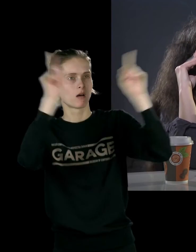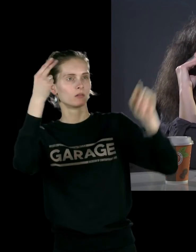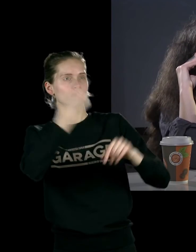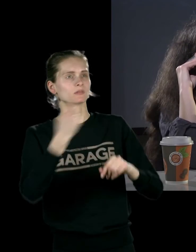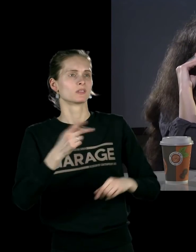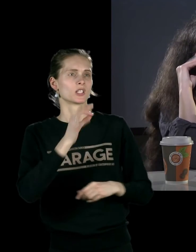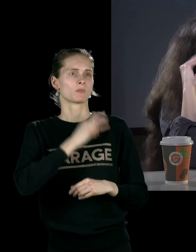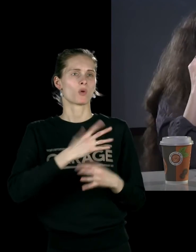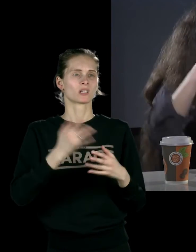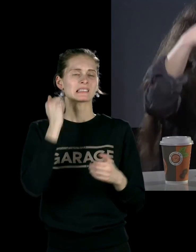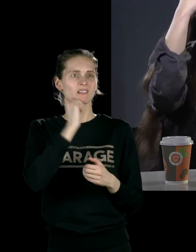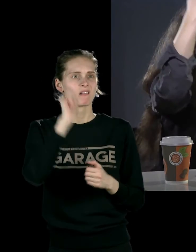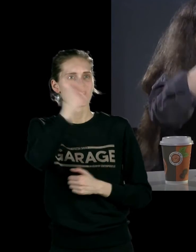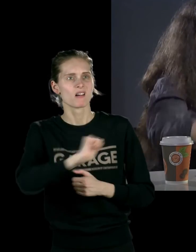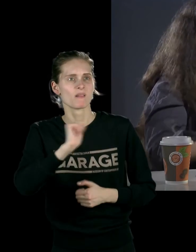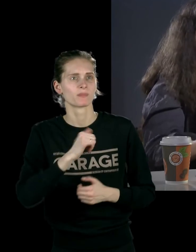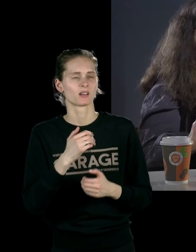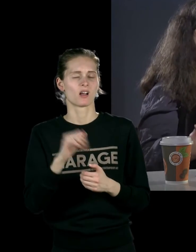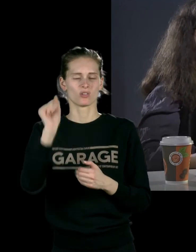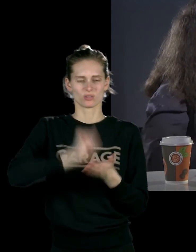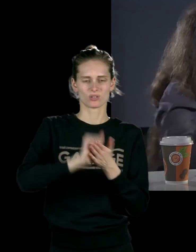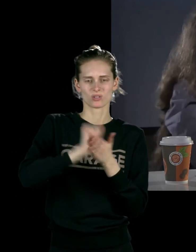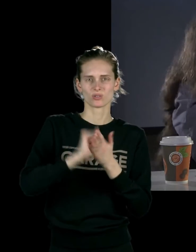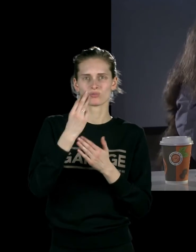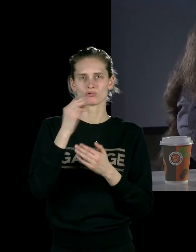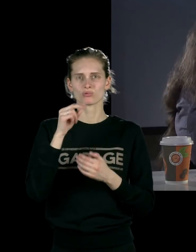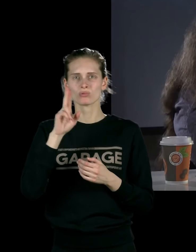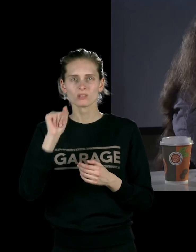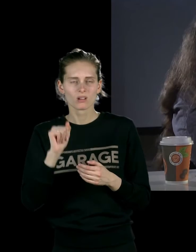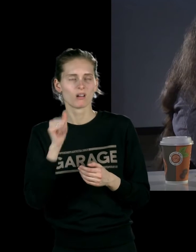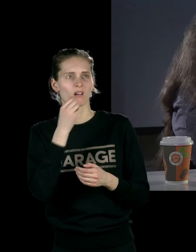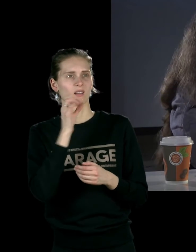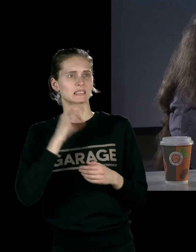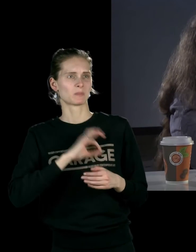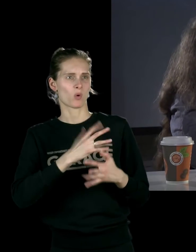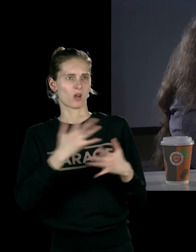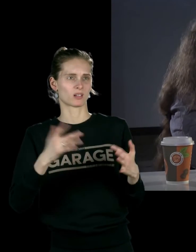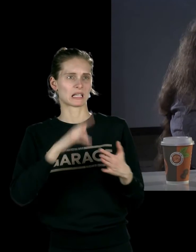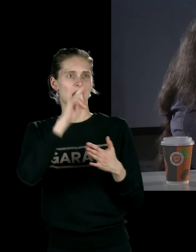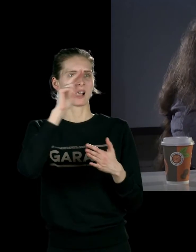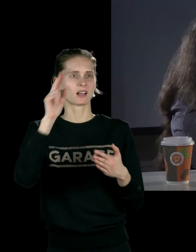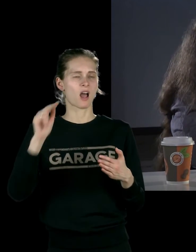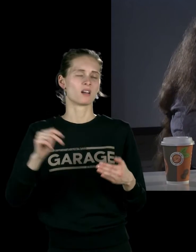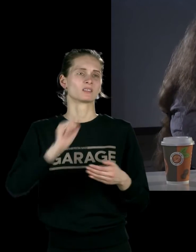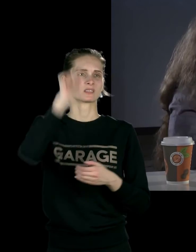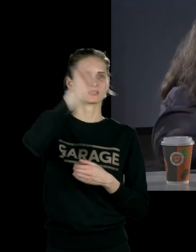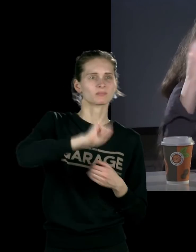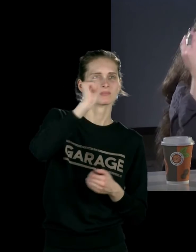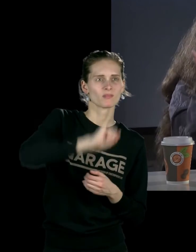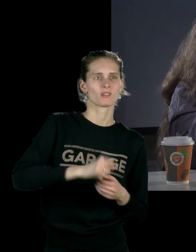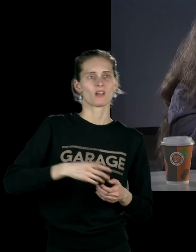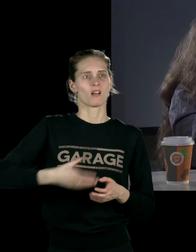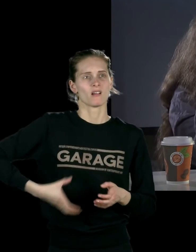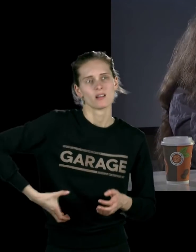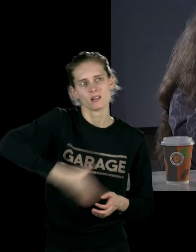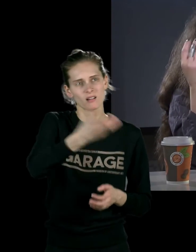щетки, использовал тряпки, которые он с ним смывал свои краски, выплескивал, бросал